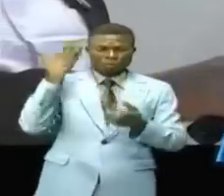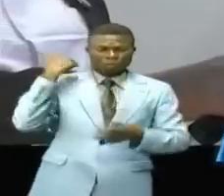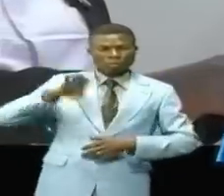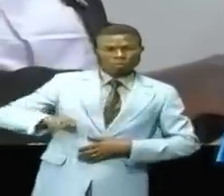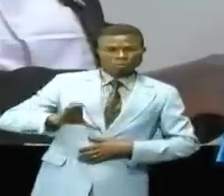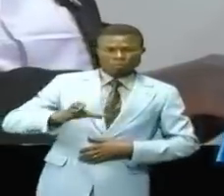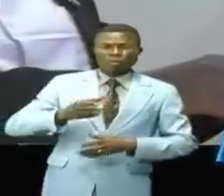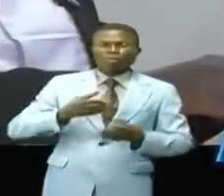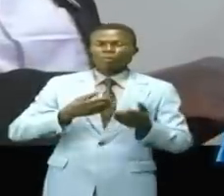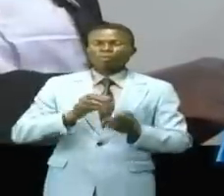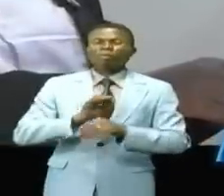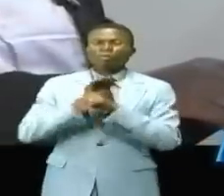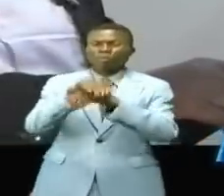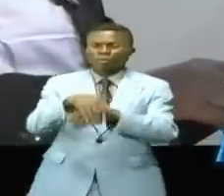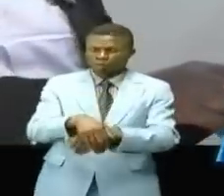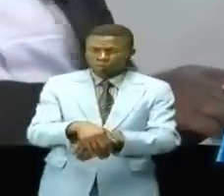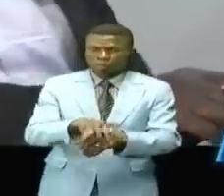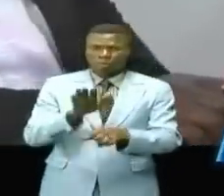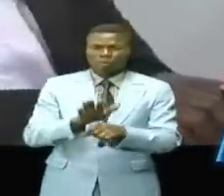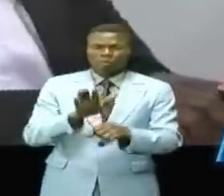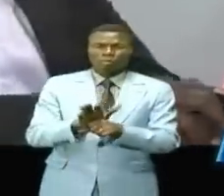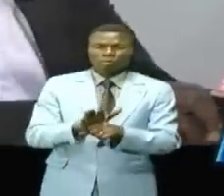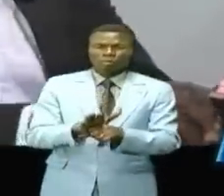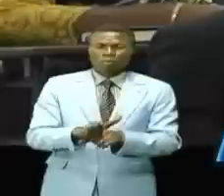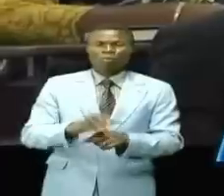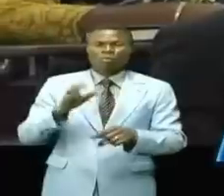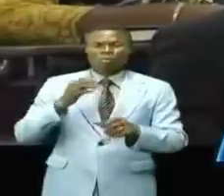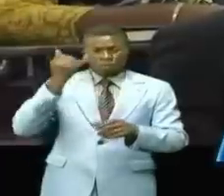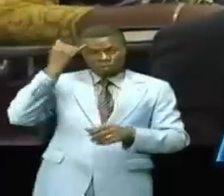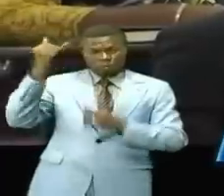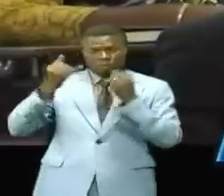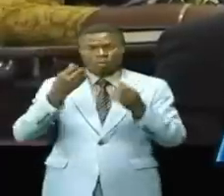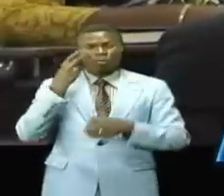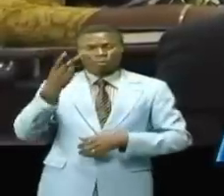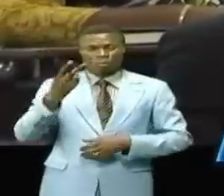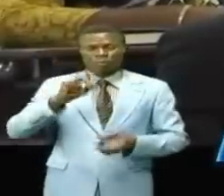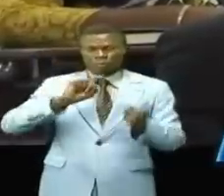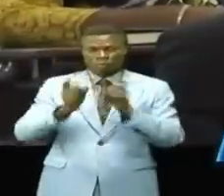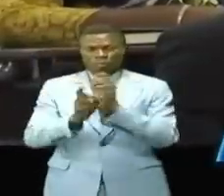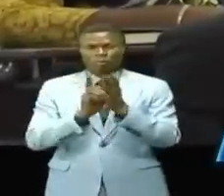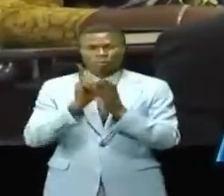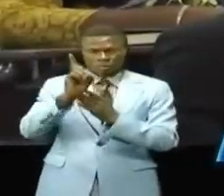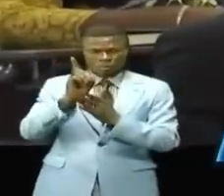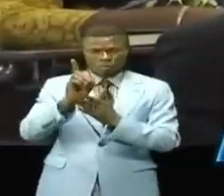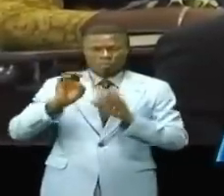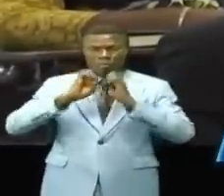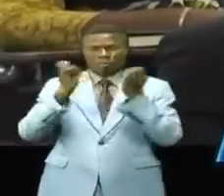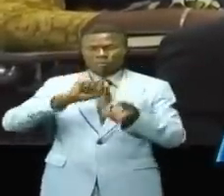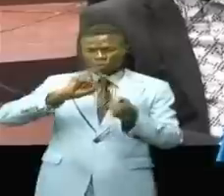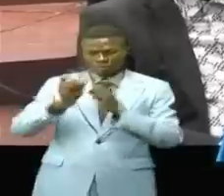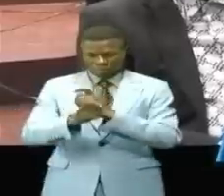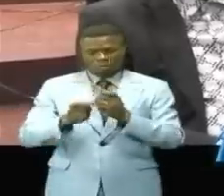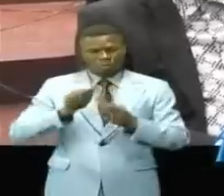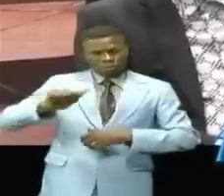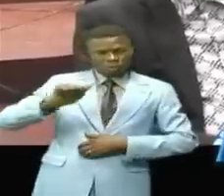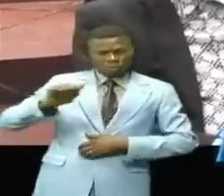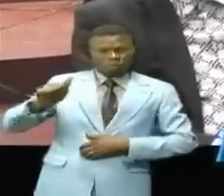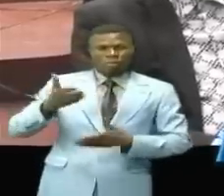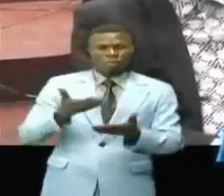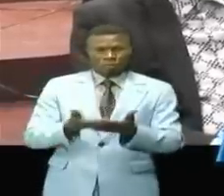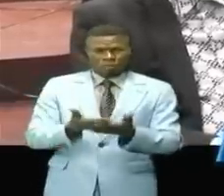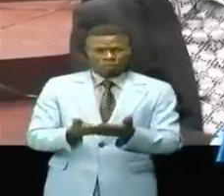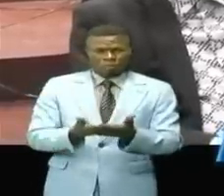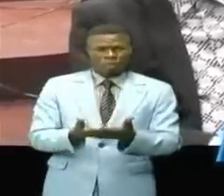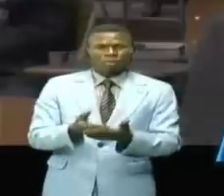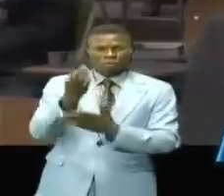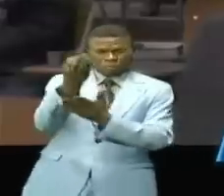ont exprimé leur adhésion massive aux différentes actions, à la vision du redressement ainsi qu'à la réforme interne. S'ajoute également à